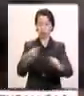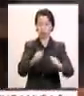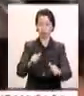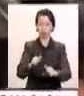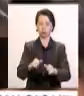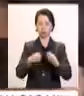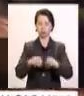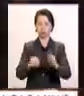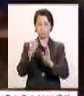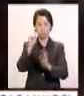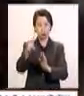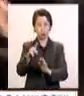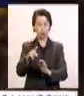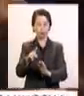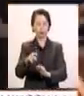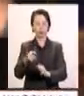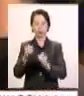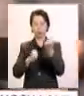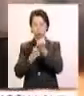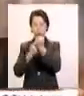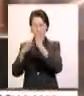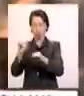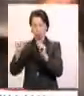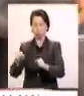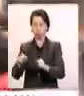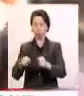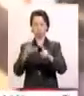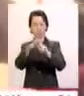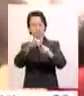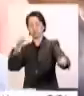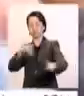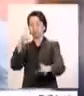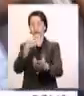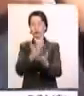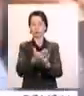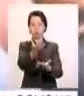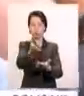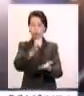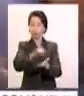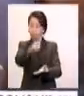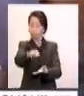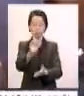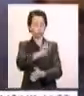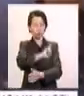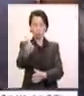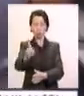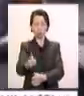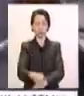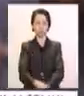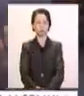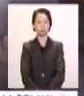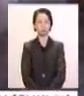ulat tiket. Penyokong juga boleh mengambil peranan dengan memboikot penjualan tiket seumpama ini.